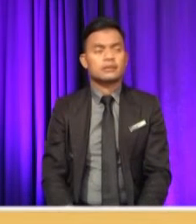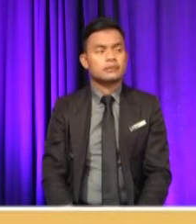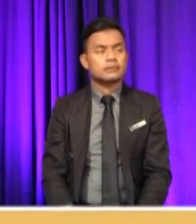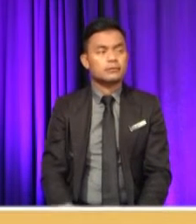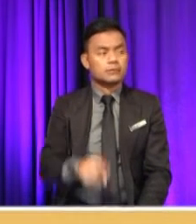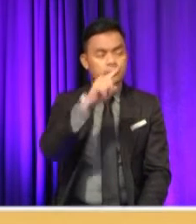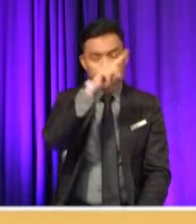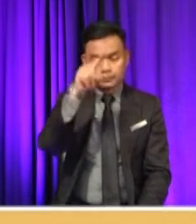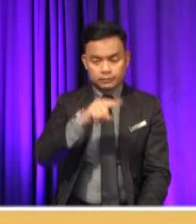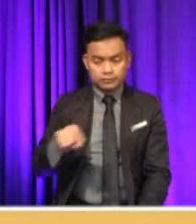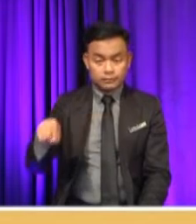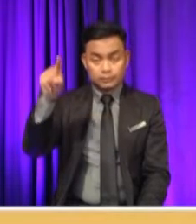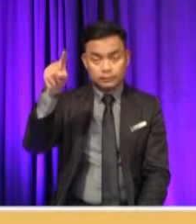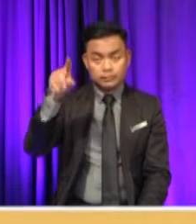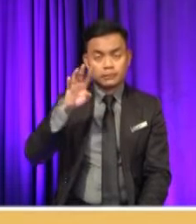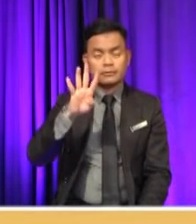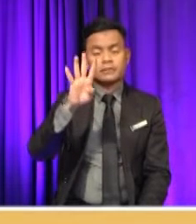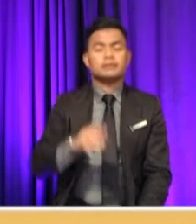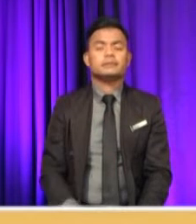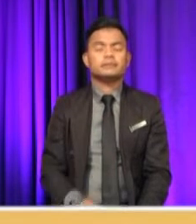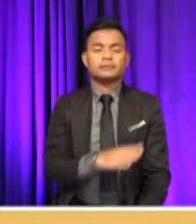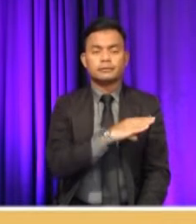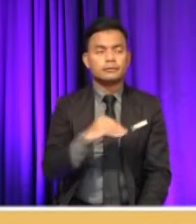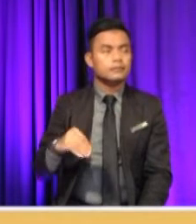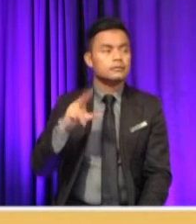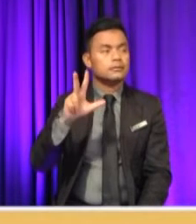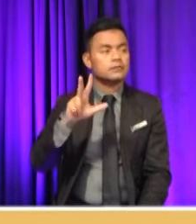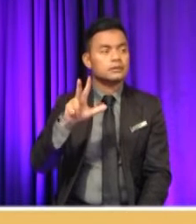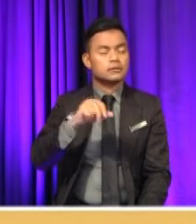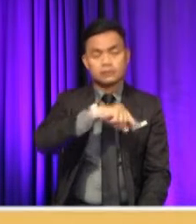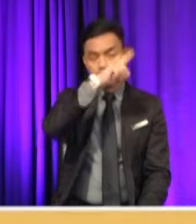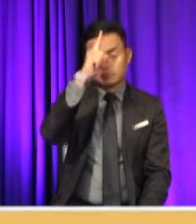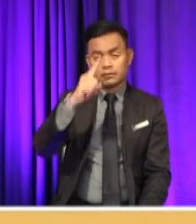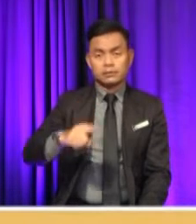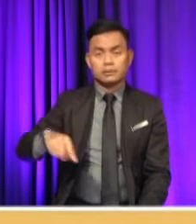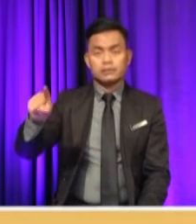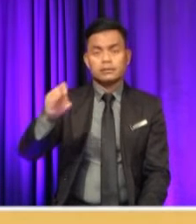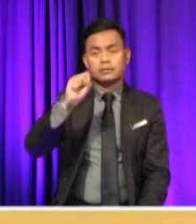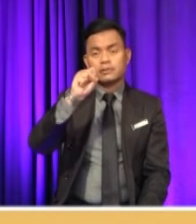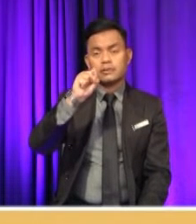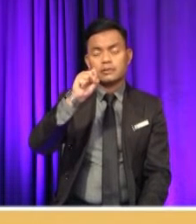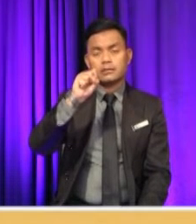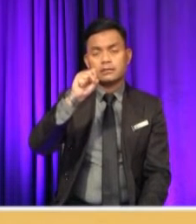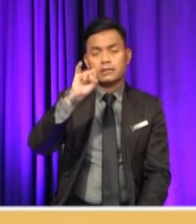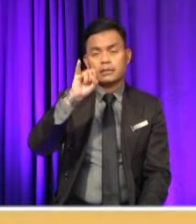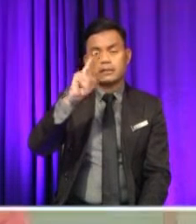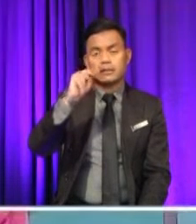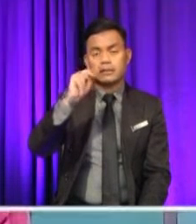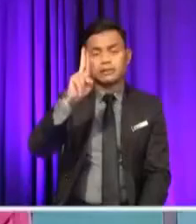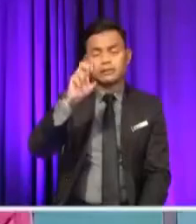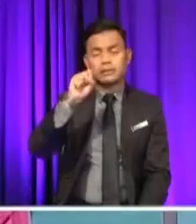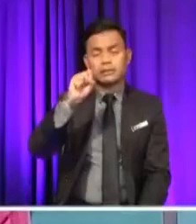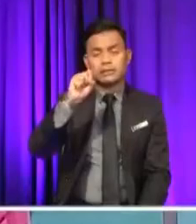nak ingat, bentuk dia segi empat. Yang ketiga gelombang sinus. Okey, bentuk macam S sikit. Okey, ini